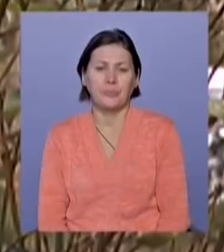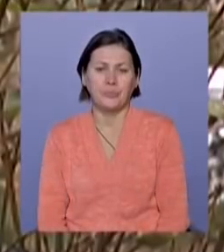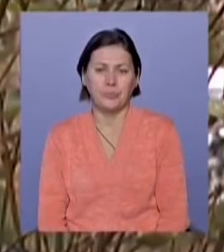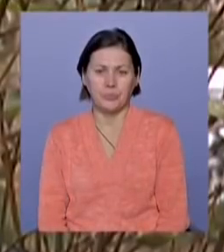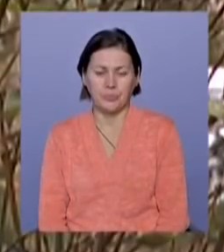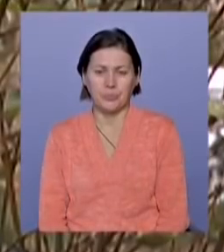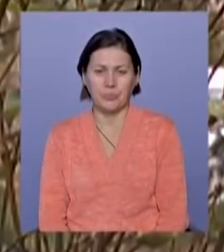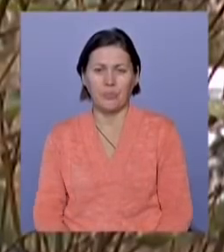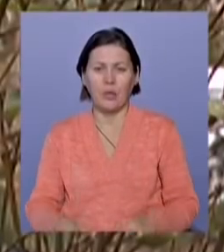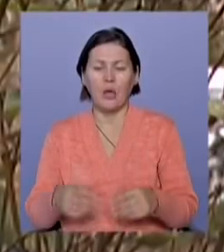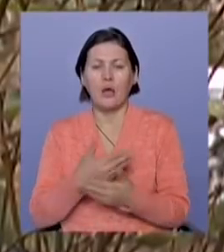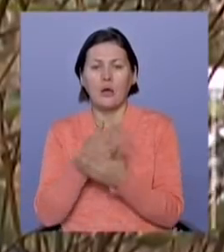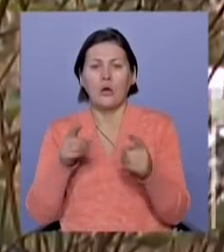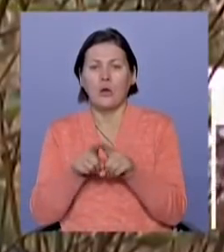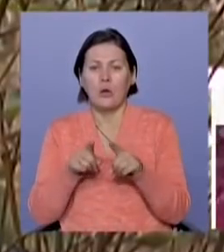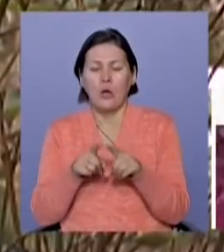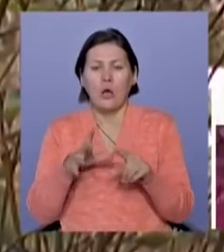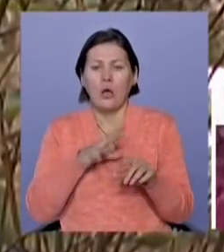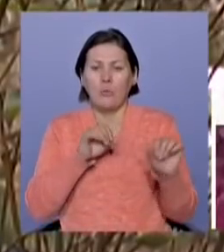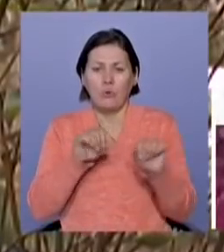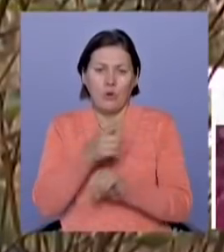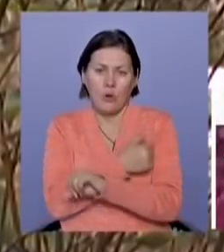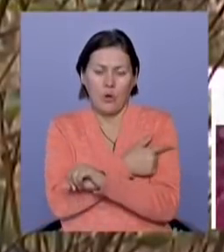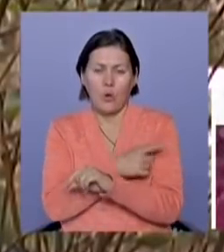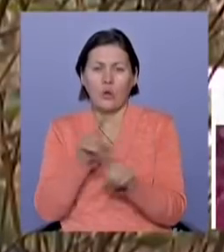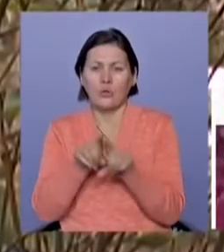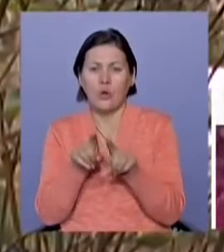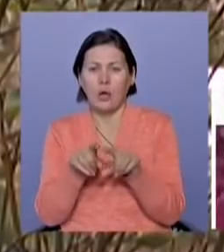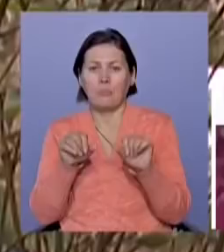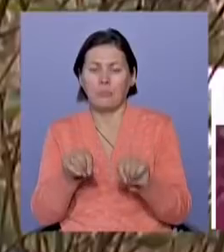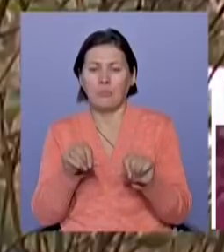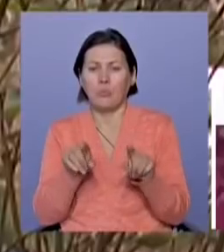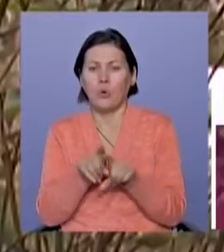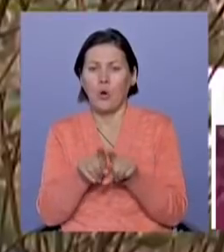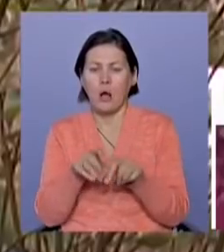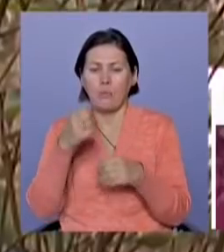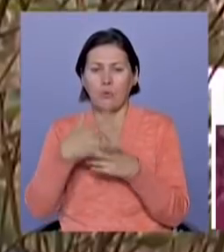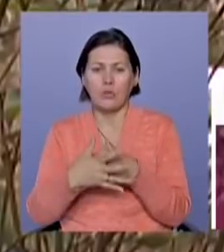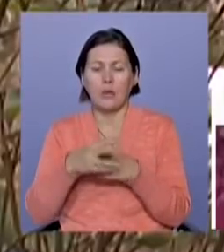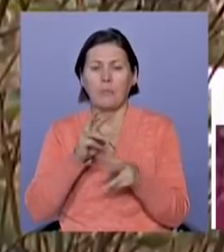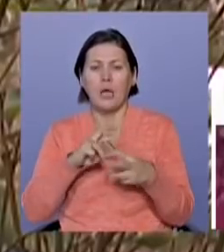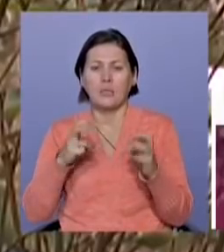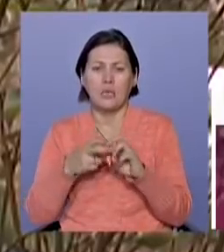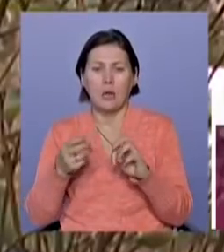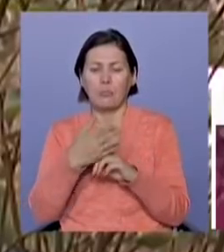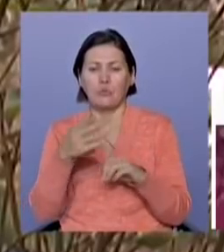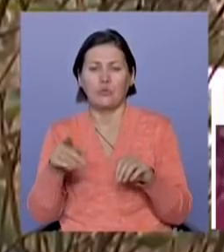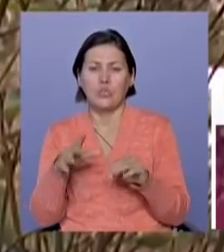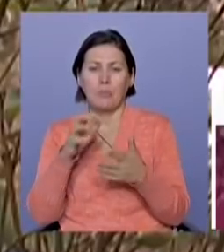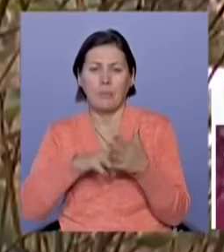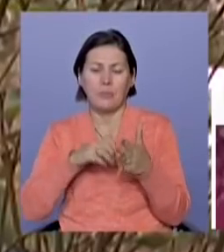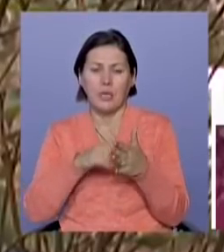Осы қызметкерлердің құқығын қорғау, немесе қауіпсіздігін қорғау ол баршамызға ортақ мәселе. Сол себепті